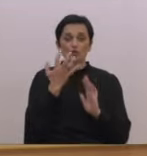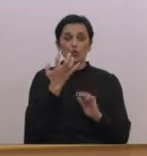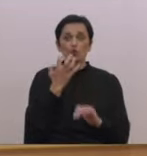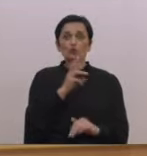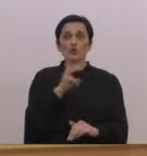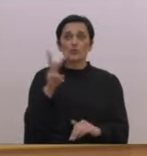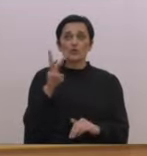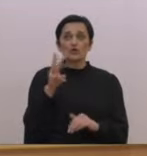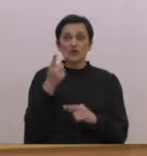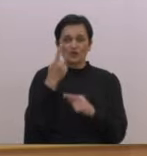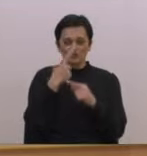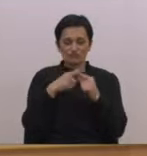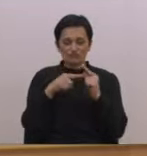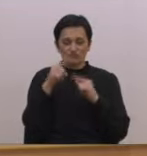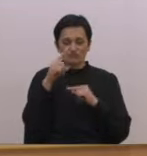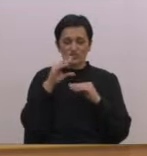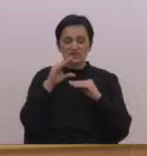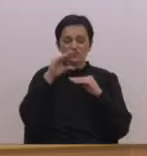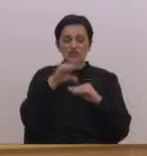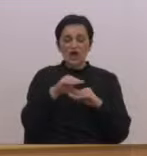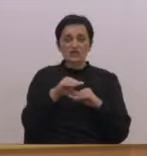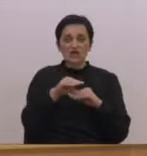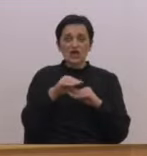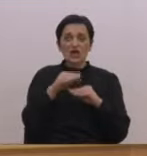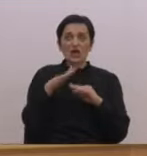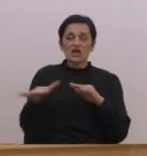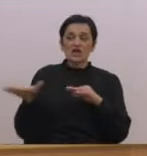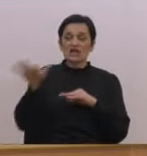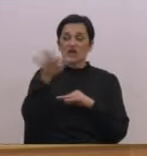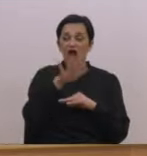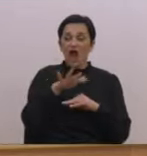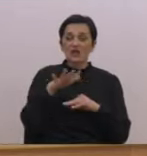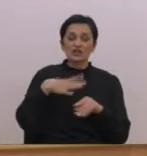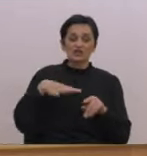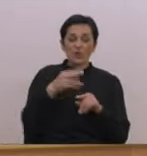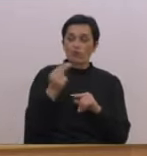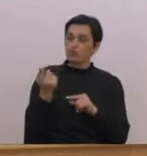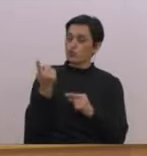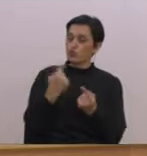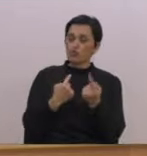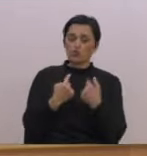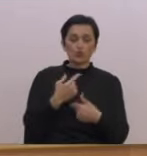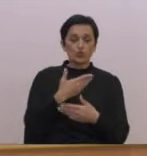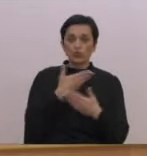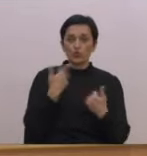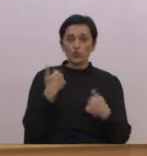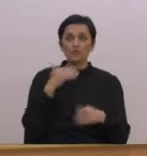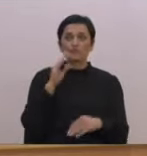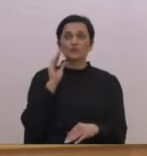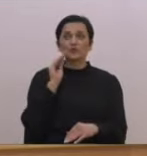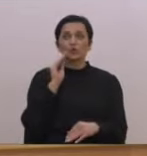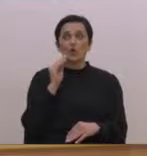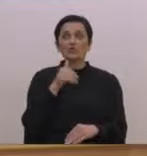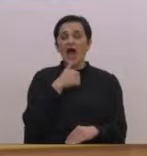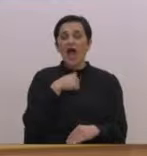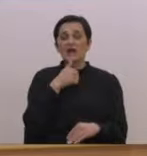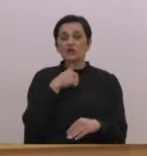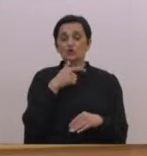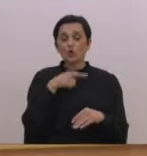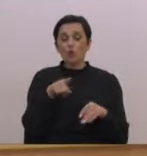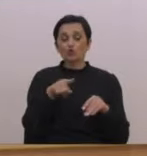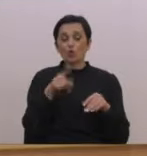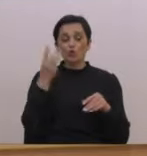მილიონი რეინვესტირება. ანუ გარედან აქ ქვეყანაში ფული არ შემოდის. რა თქმა უნდა, როდესაც estonuri modeli ce am văzut